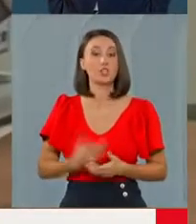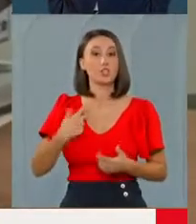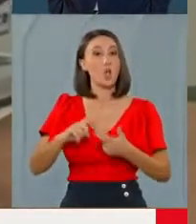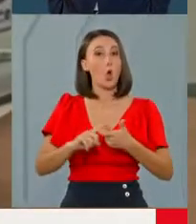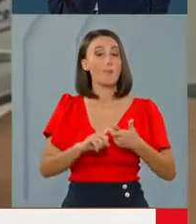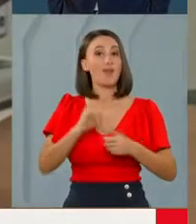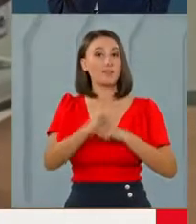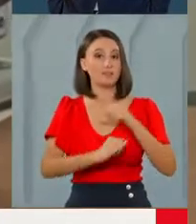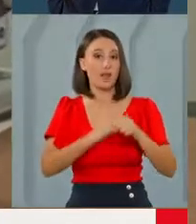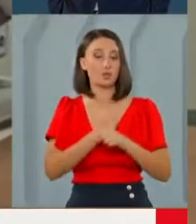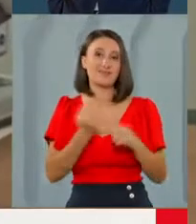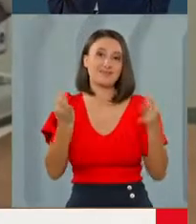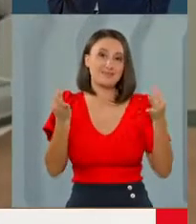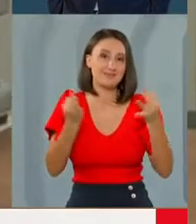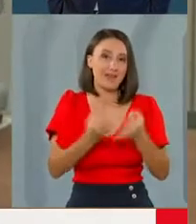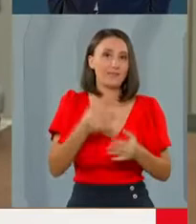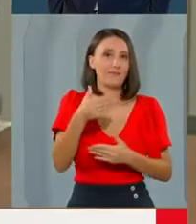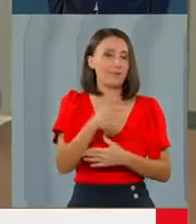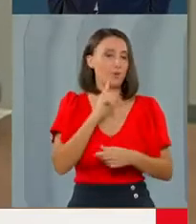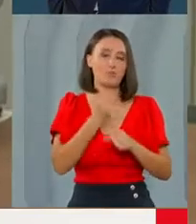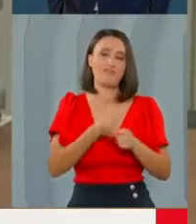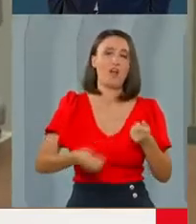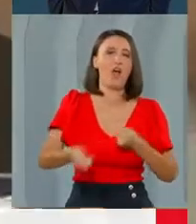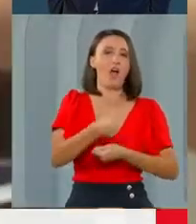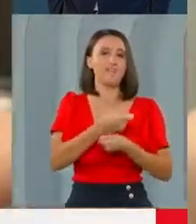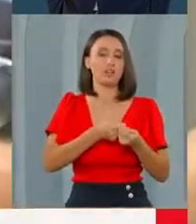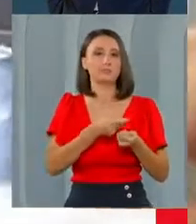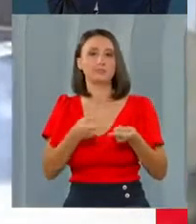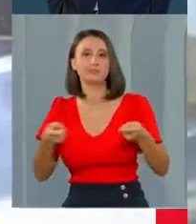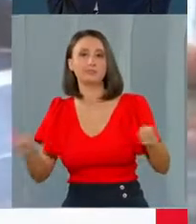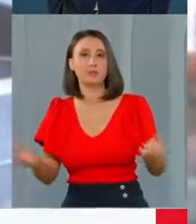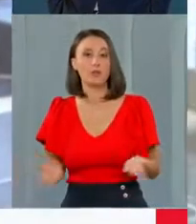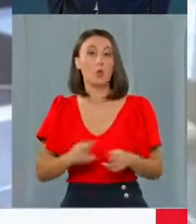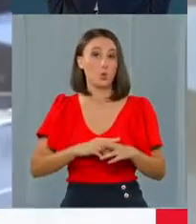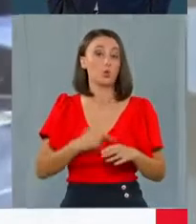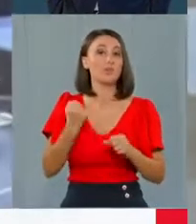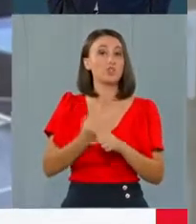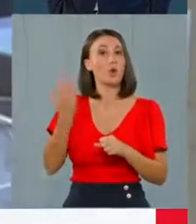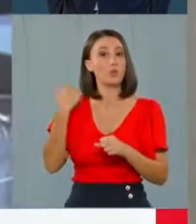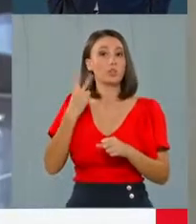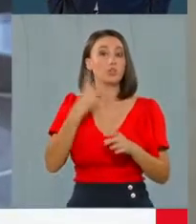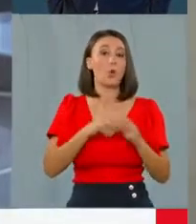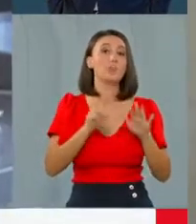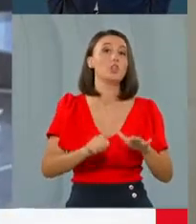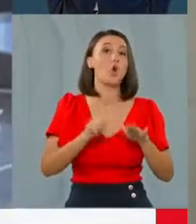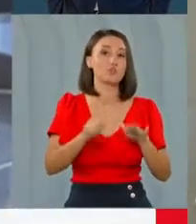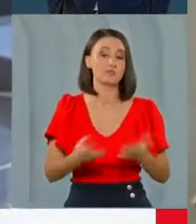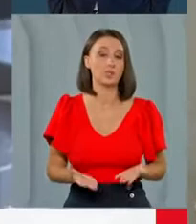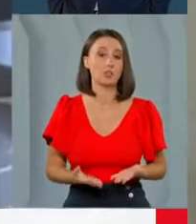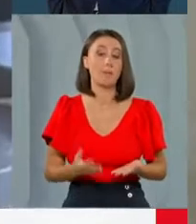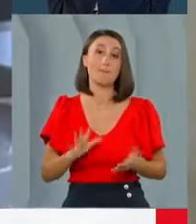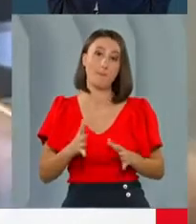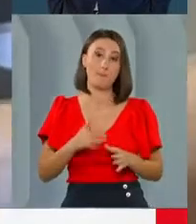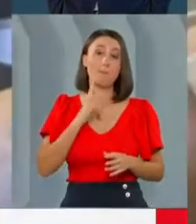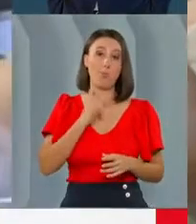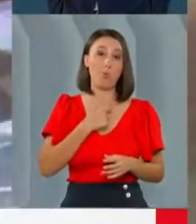la nivel internațional scade, adică firmele nu mai fac afaceri dintre ele la nivelul la care făceau în 2019, să spunem. Și poate